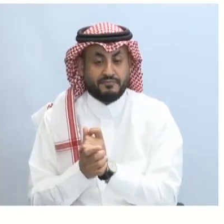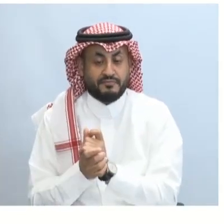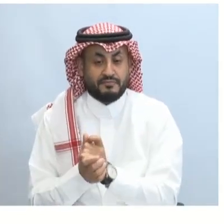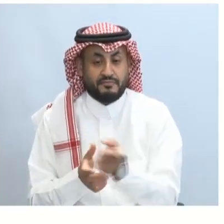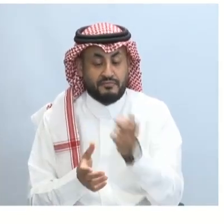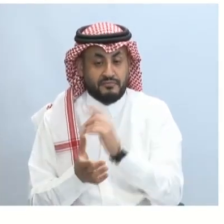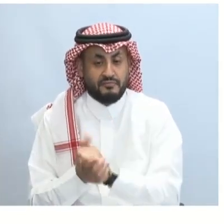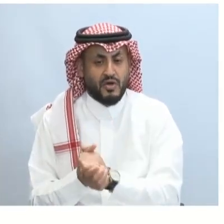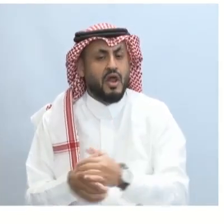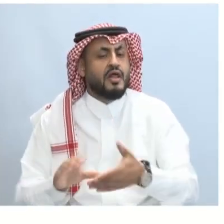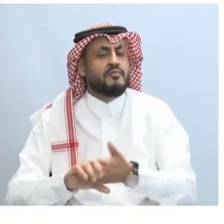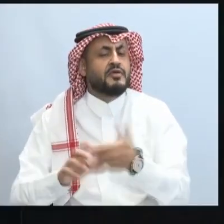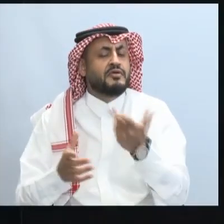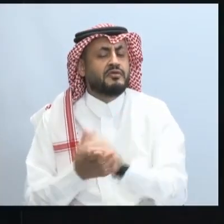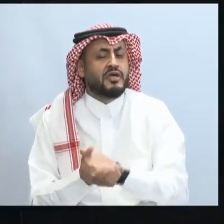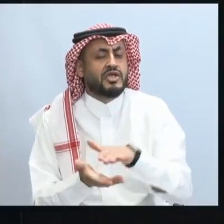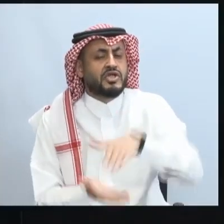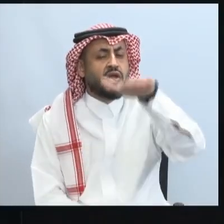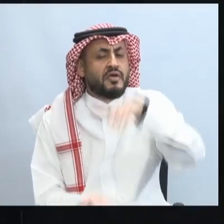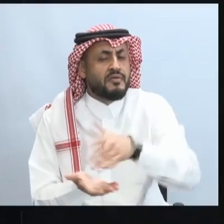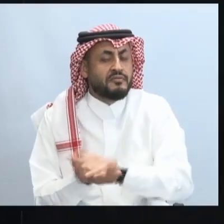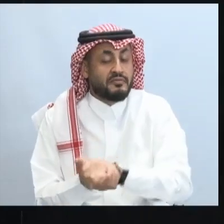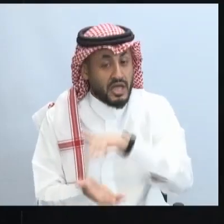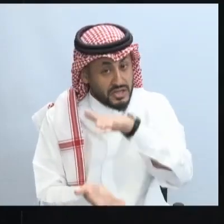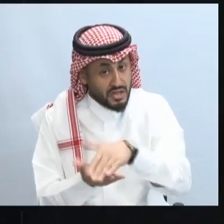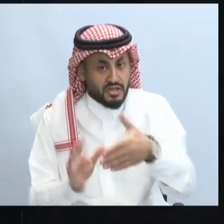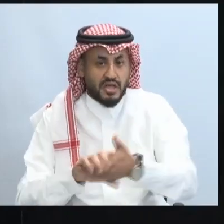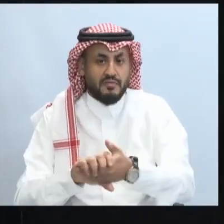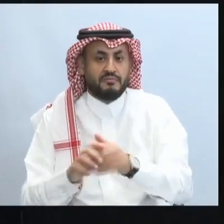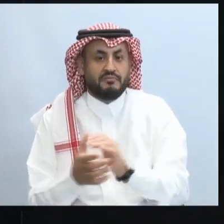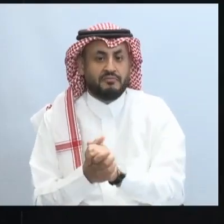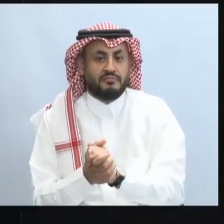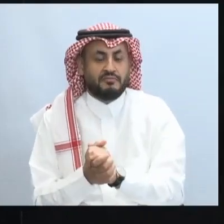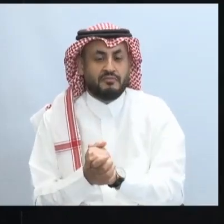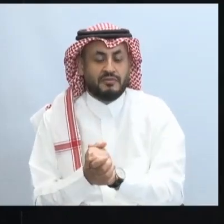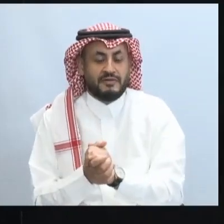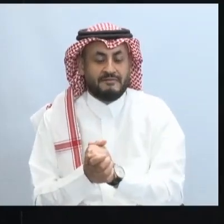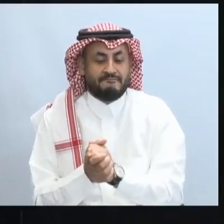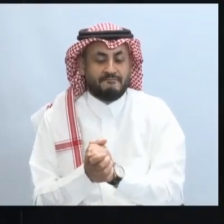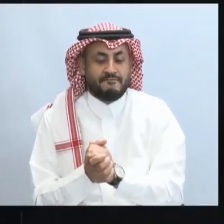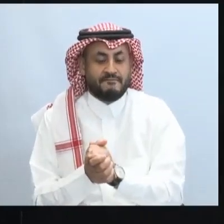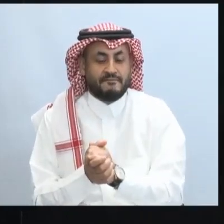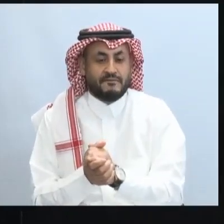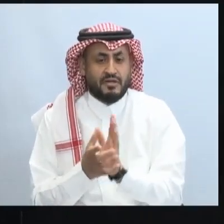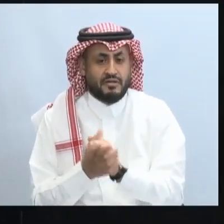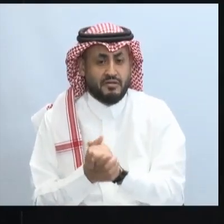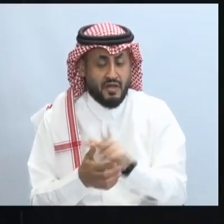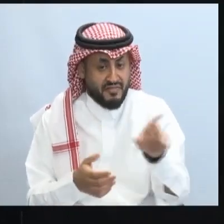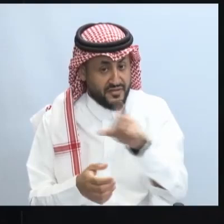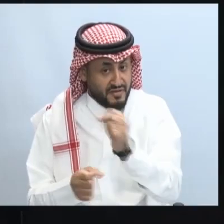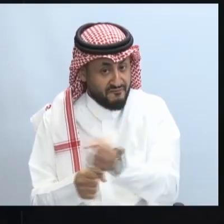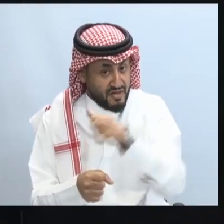فان الحق ان الصغير هو الذي يسلم على الكبير وحتى لو كان هناك تقصير او شيء فاننا لا نقابل الاساءه